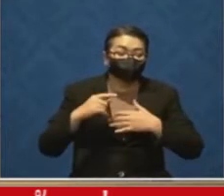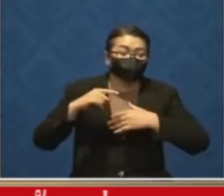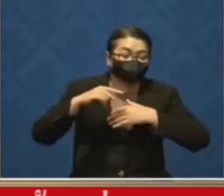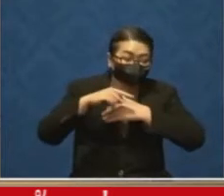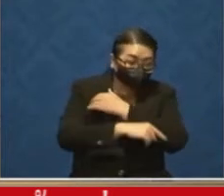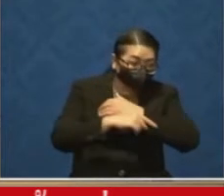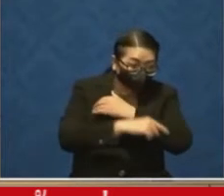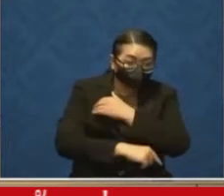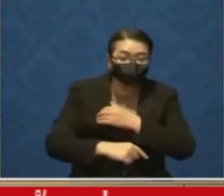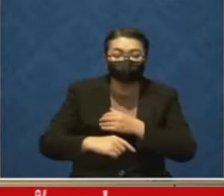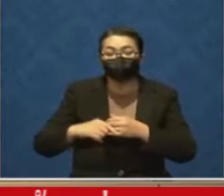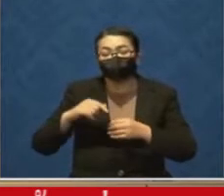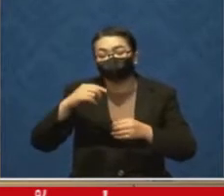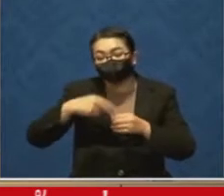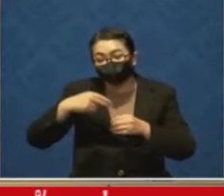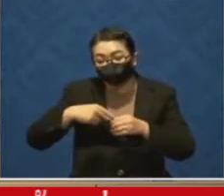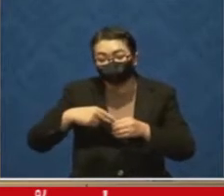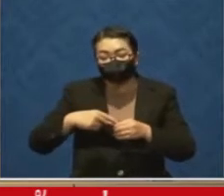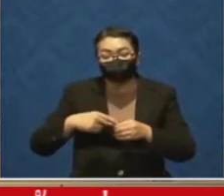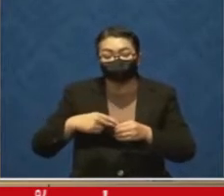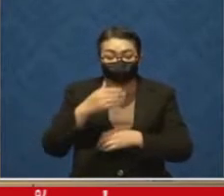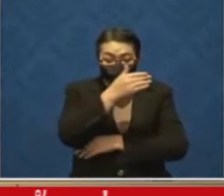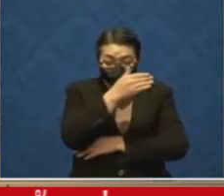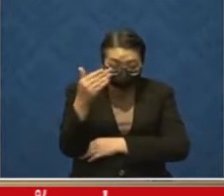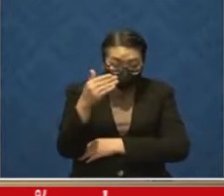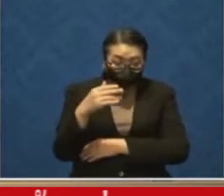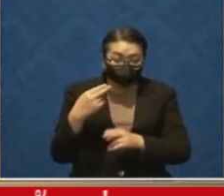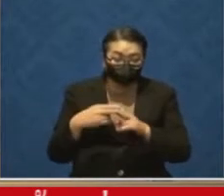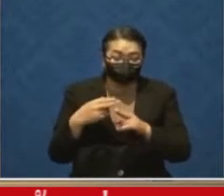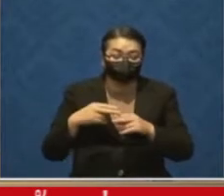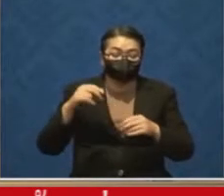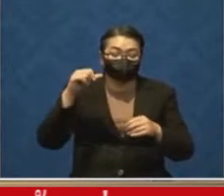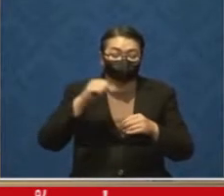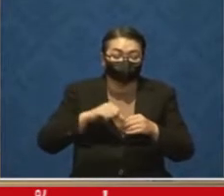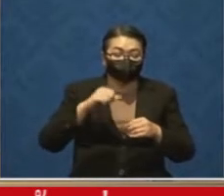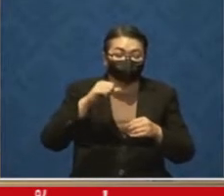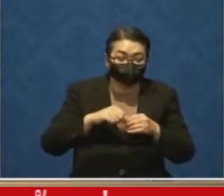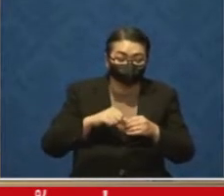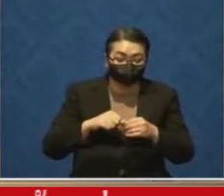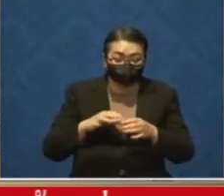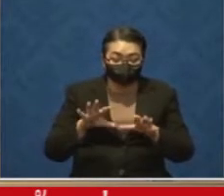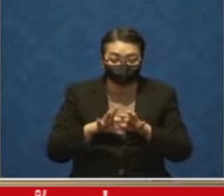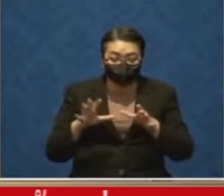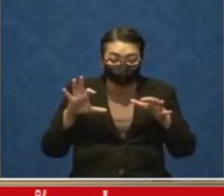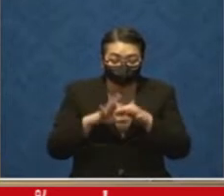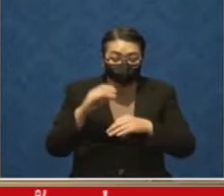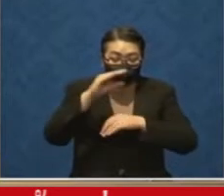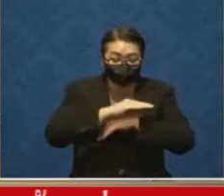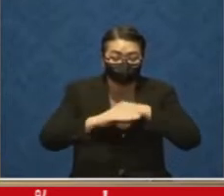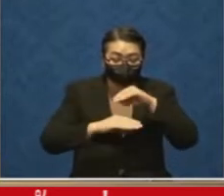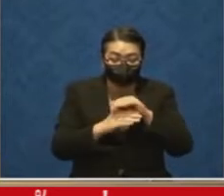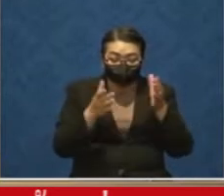้าช kept waterโครงการนี้ผมจะตั้งชื่องายๆว่าเป็นโครงการสวมทัง